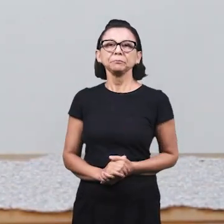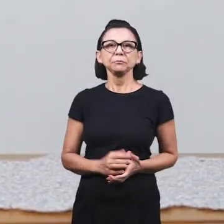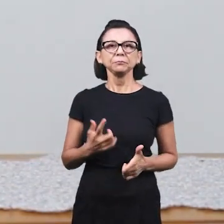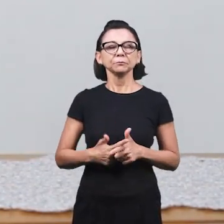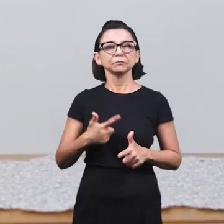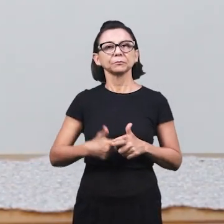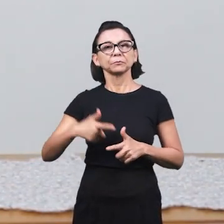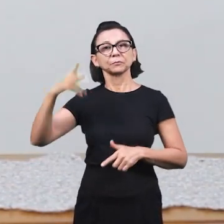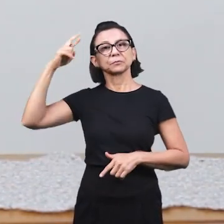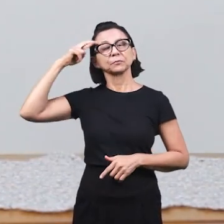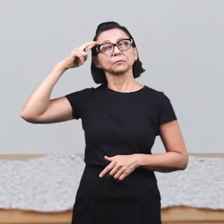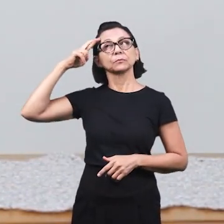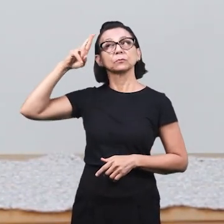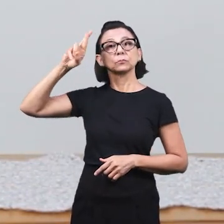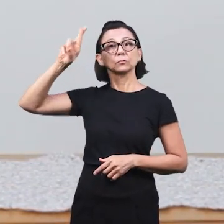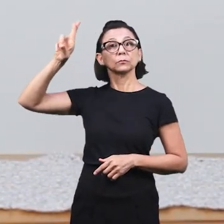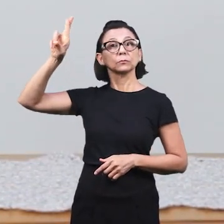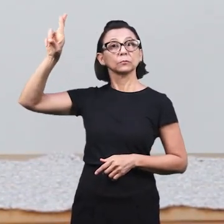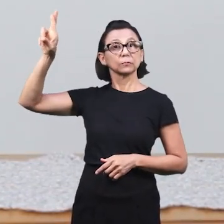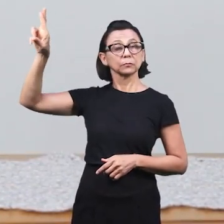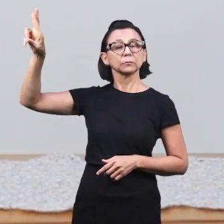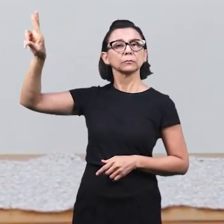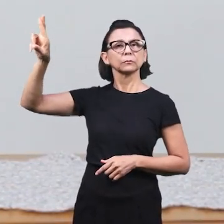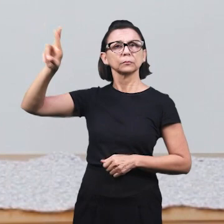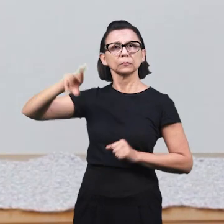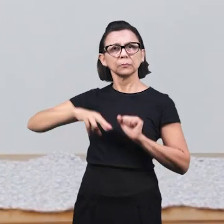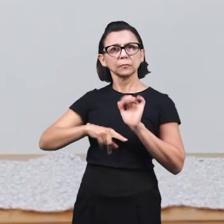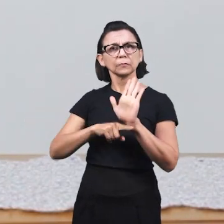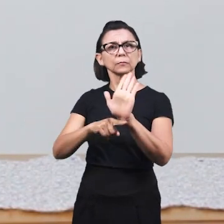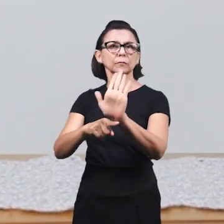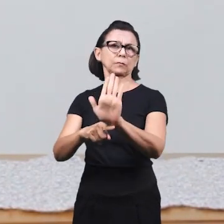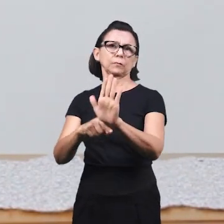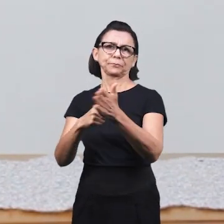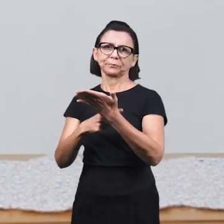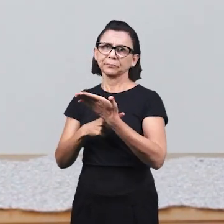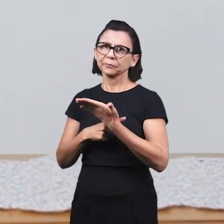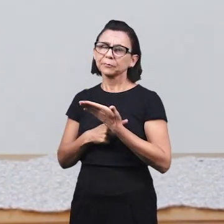Господь хранитель, Он для нас